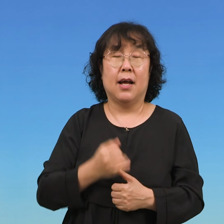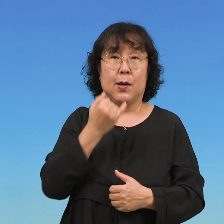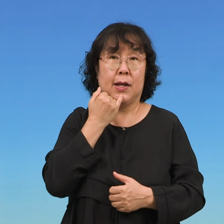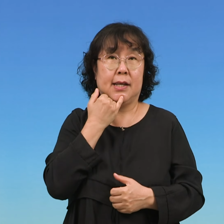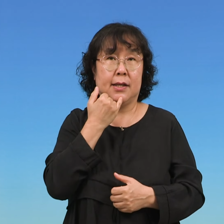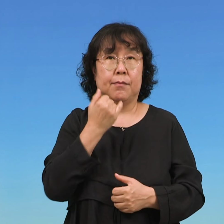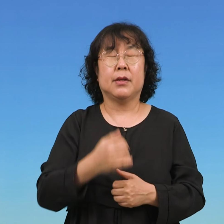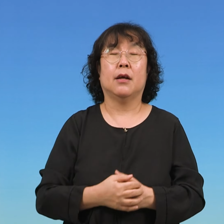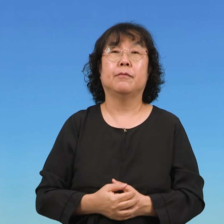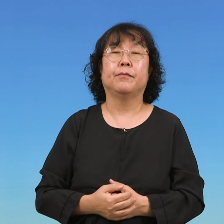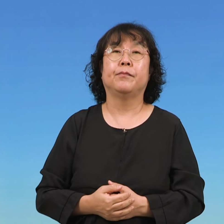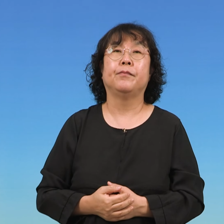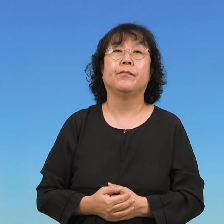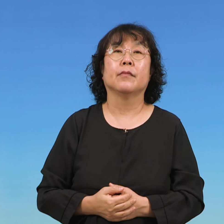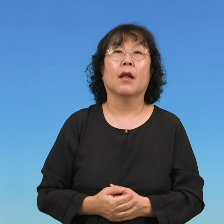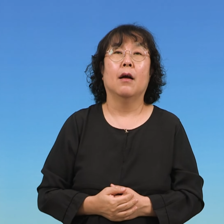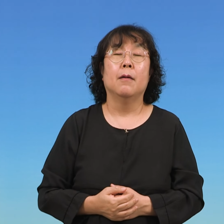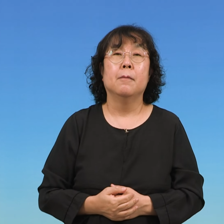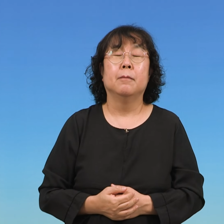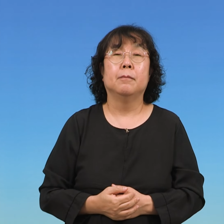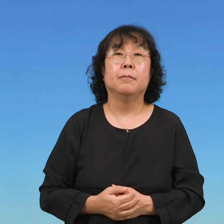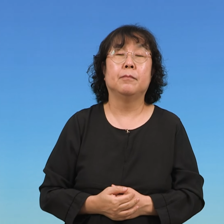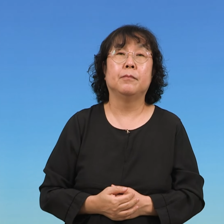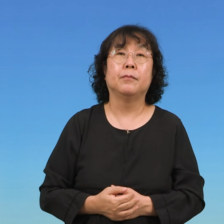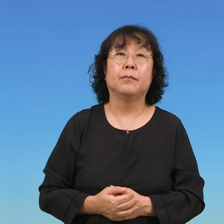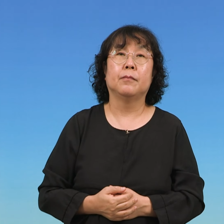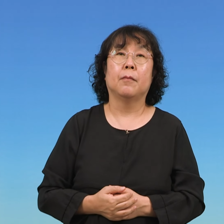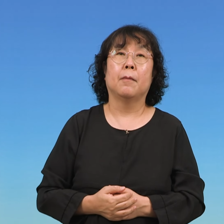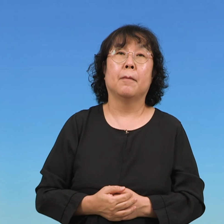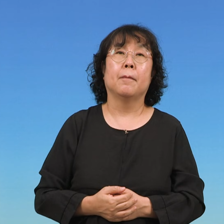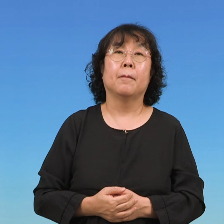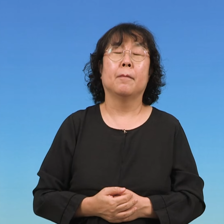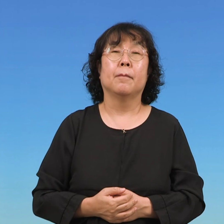별로 와닿지 않는 표정이라도 강조를 내가 좀 다음에 할게요